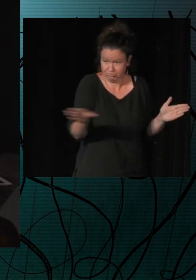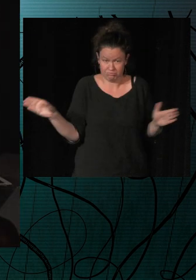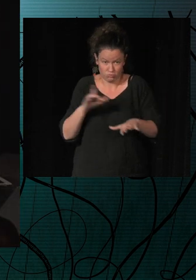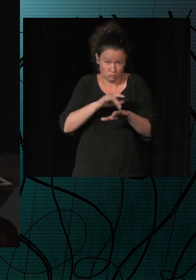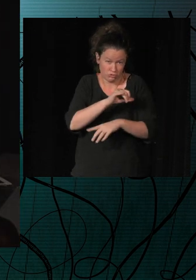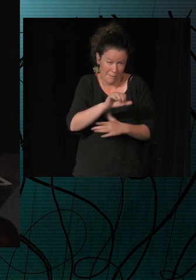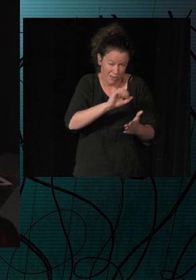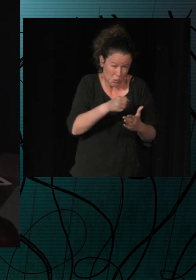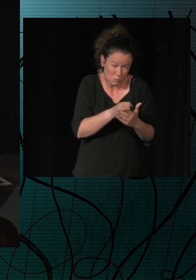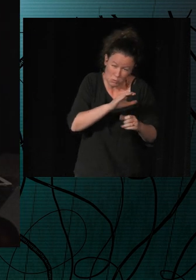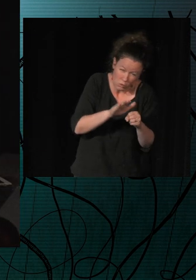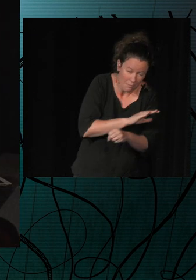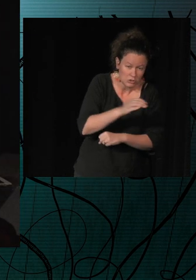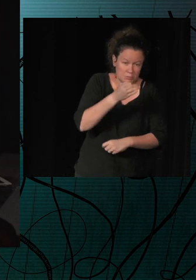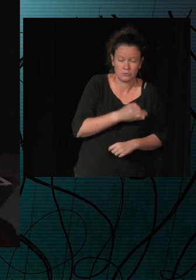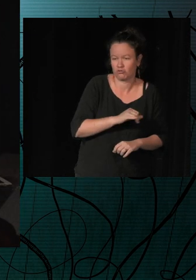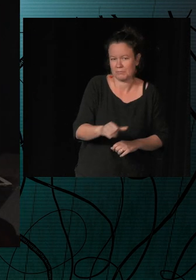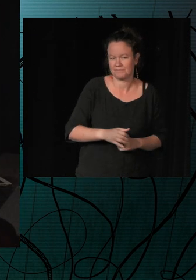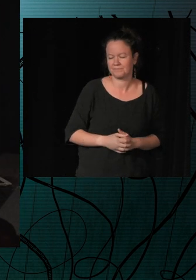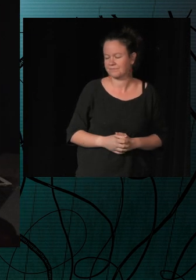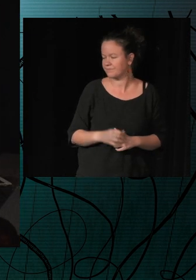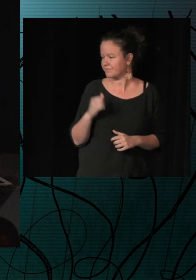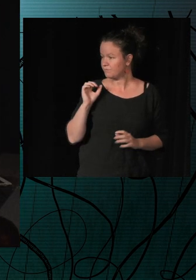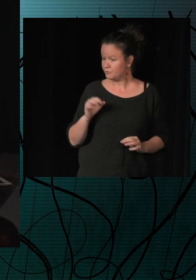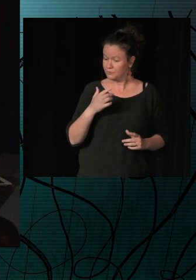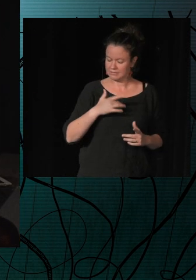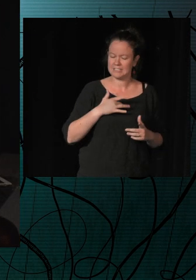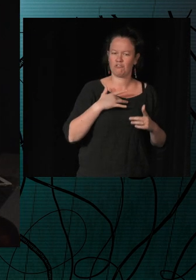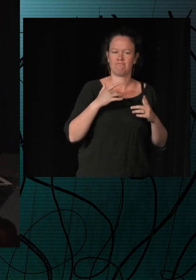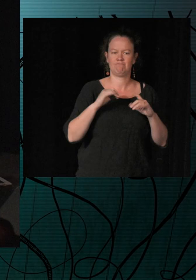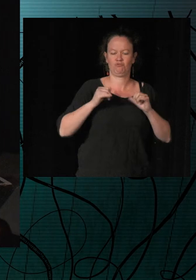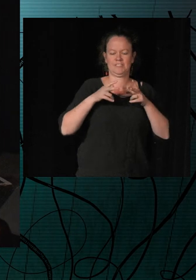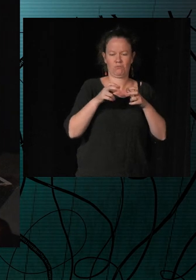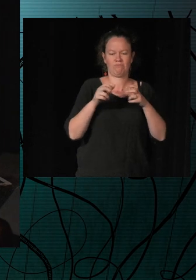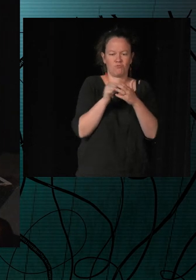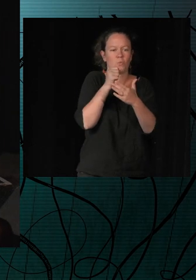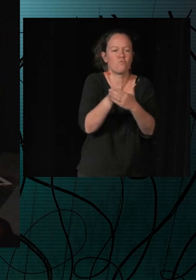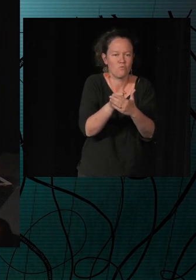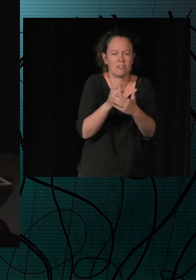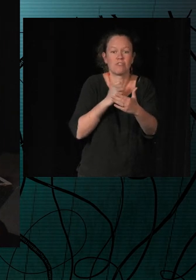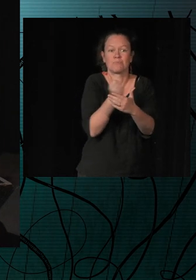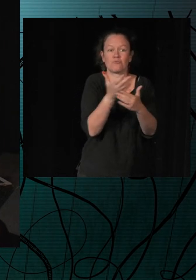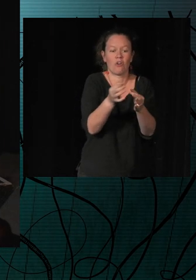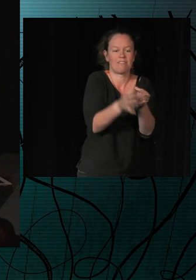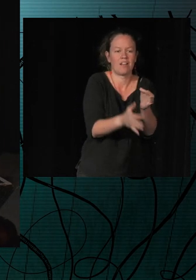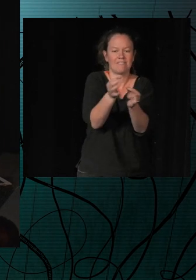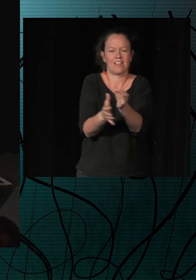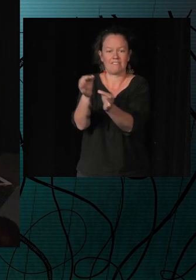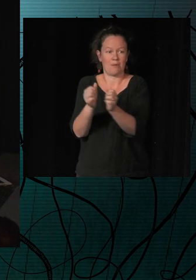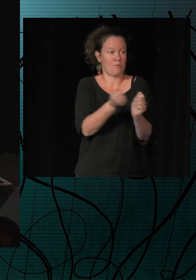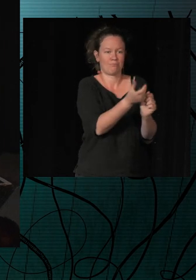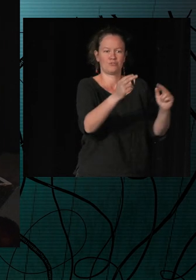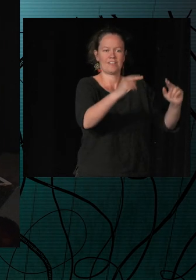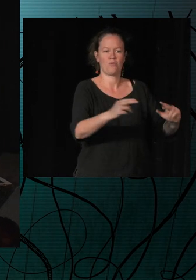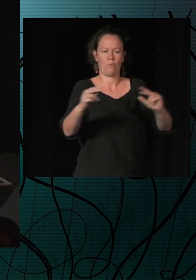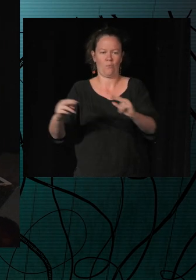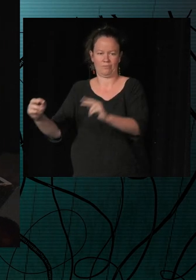en plus cette histoire de multiples fins parce que justement moi j'ai réfléchi beaucoup parfois j'ai envie de savoir mais j'ai pas envie de refaire